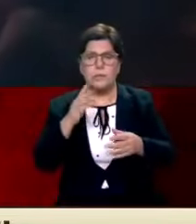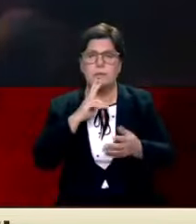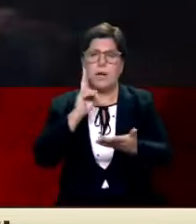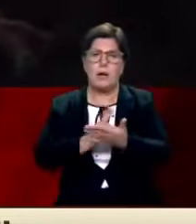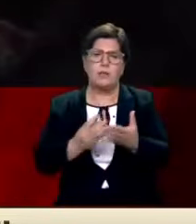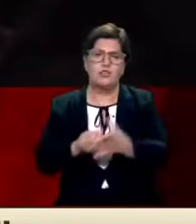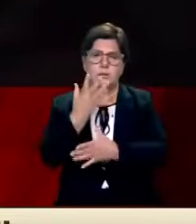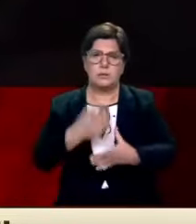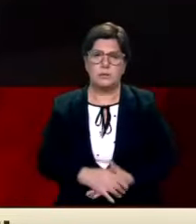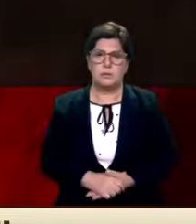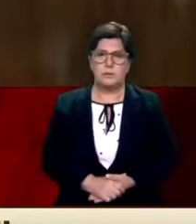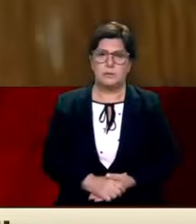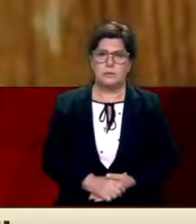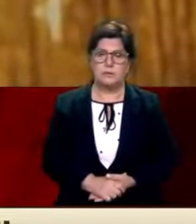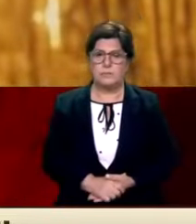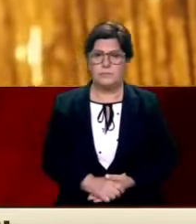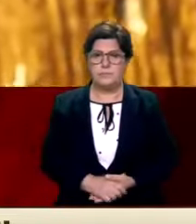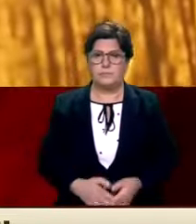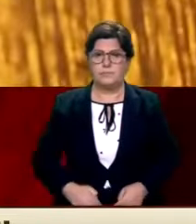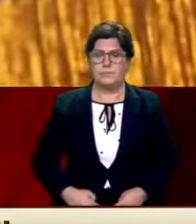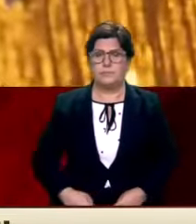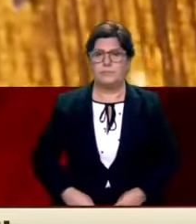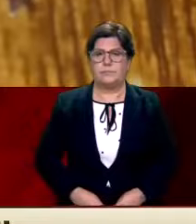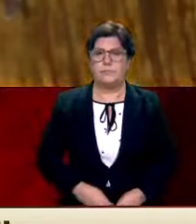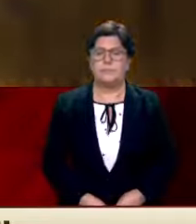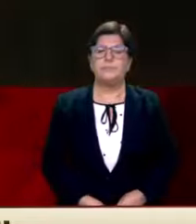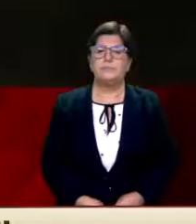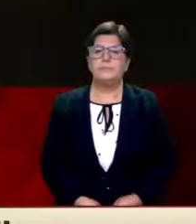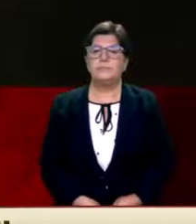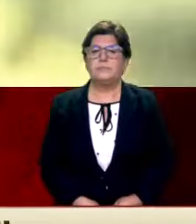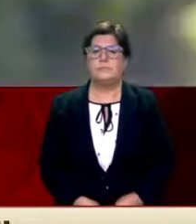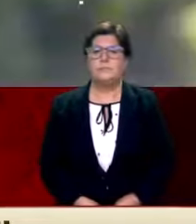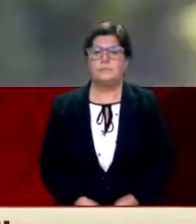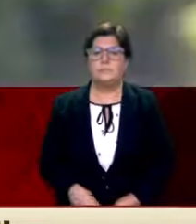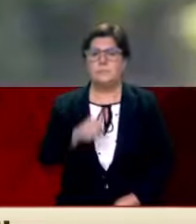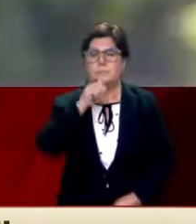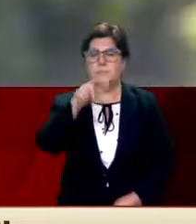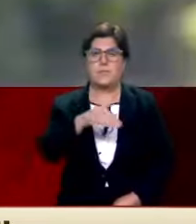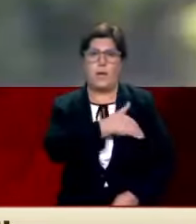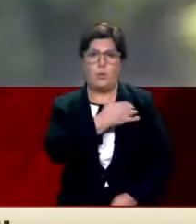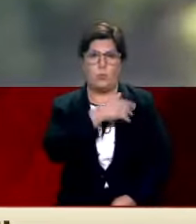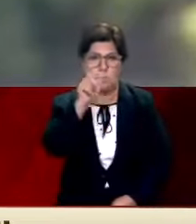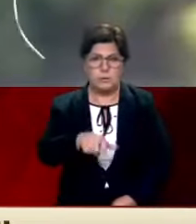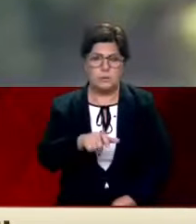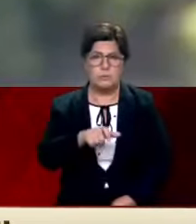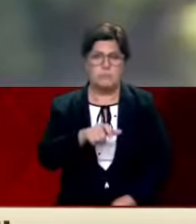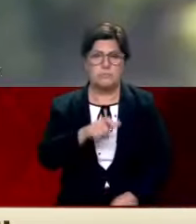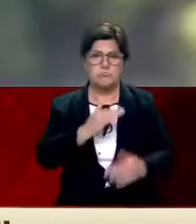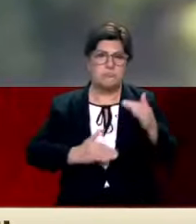Ulan ben şarkı söylerken bütün kelimeler içinden geçti. Serbest'in avukatı kararı